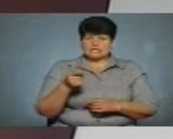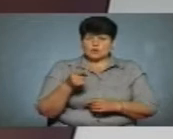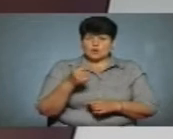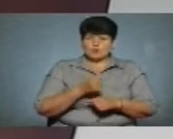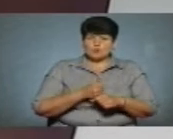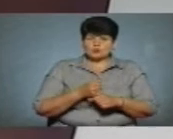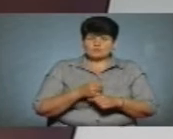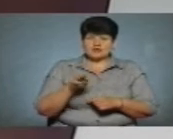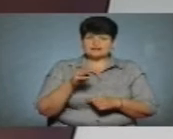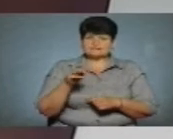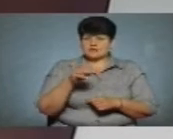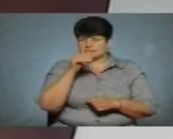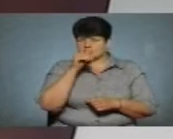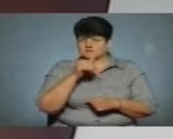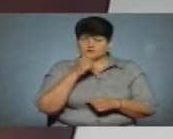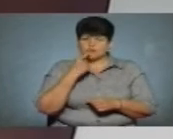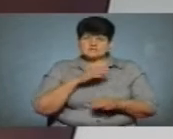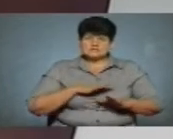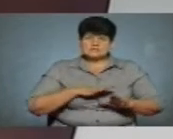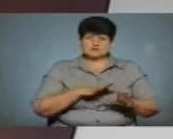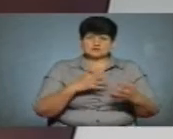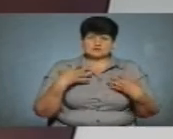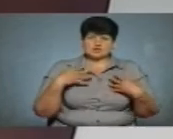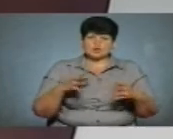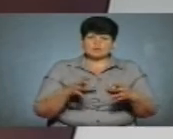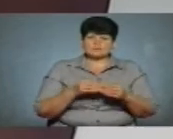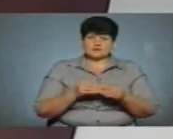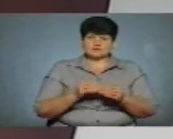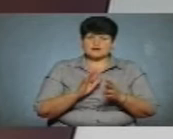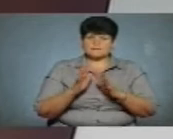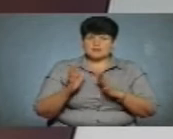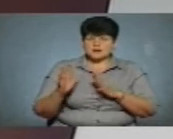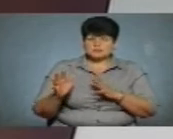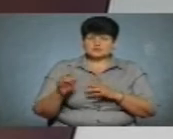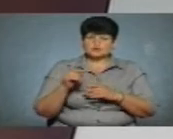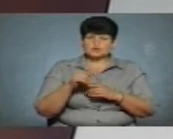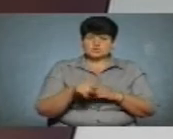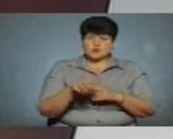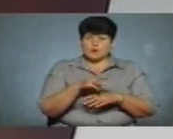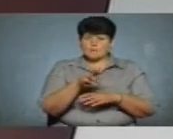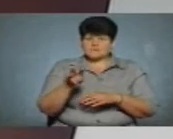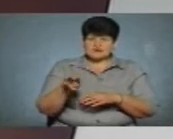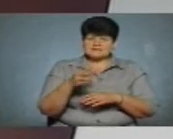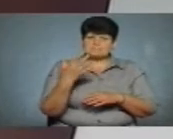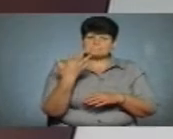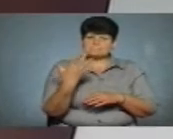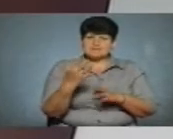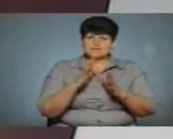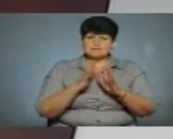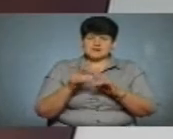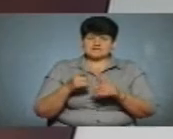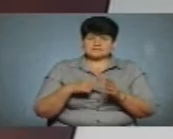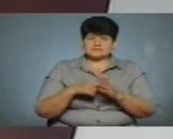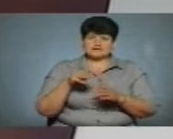обробляли від кліщів у травні, каже заступник начальника об'єднання парків Тарас Дячун. За його словами, тоді оприскували 5 парків міста. Це парк